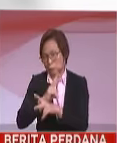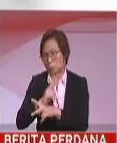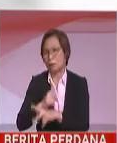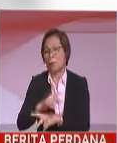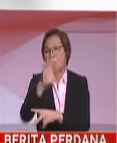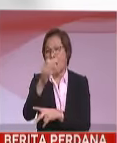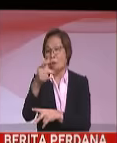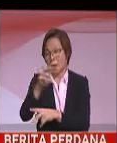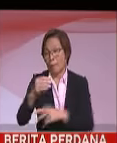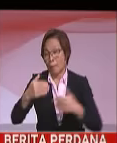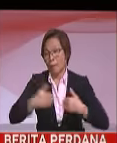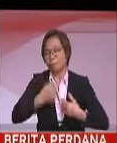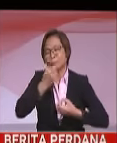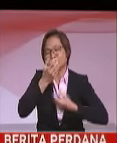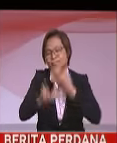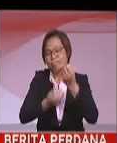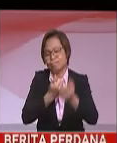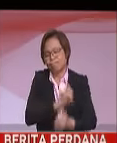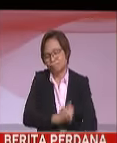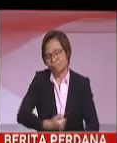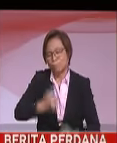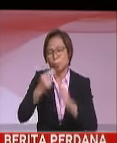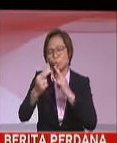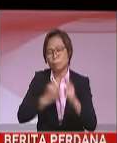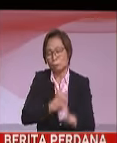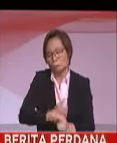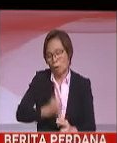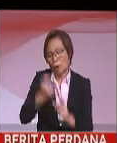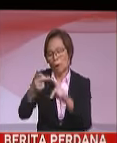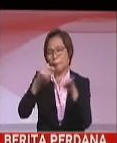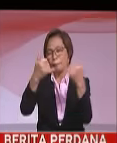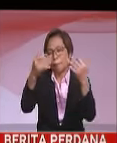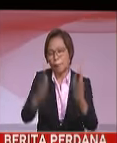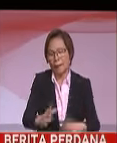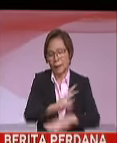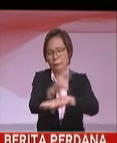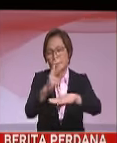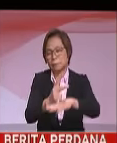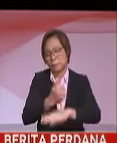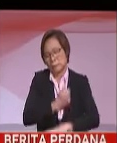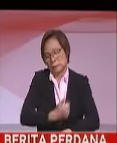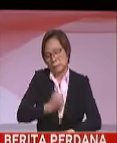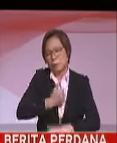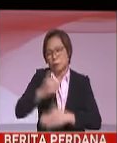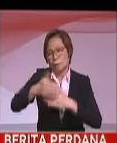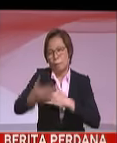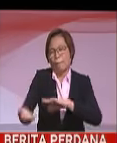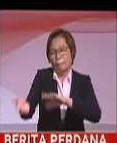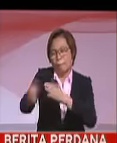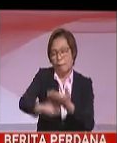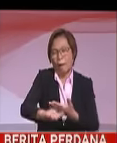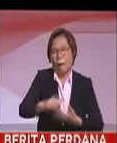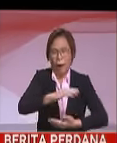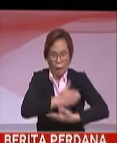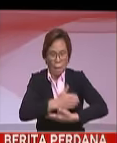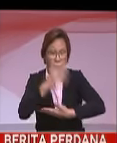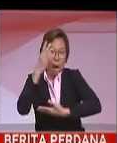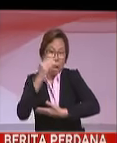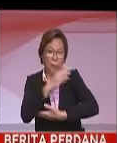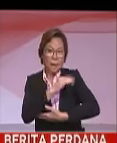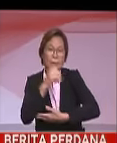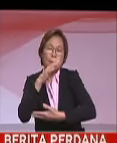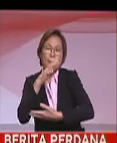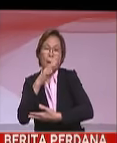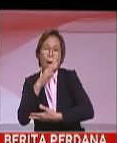tidak ketinggalan menzahirkan ucapan takziah kepada pemain kebangsaan berkenaan selepas kehilangan anak lelaki